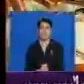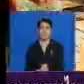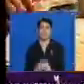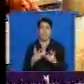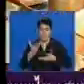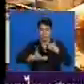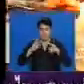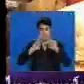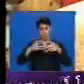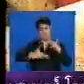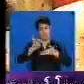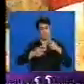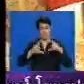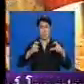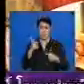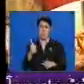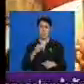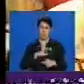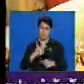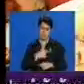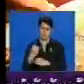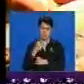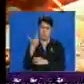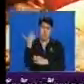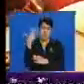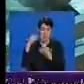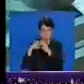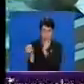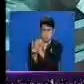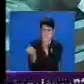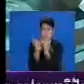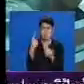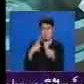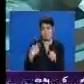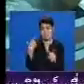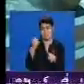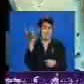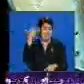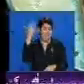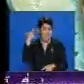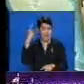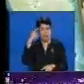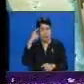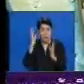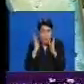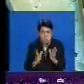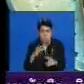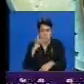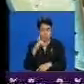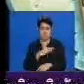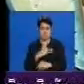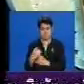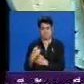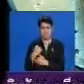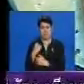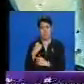ค้าที่นี่ก็กำลังใจดีค่ะแม้ว่าจะผ่านเหตุการณ์ความไม่สงบเมื่อต้นเดือนตุลาคมที่ผ่านมาแต่ทุกคนก็ไม่ท้อค่ะเ